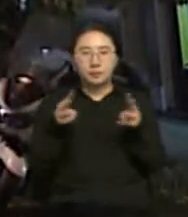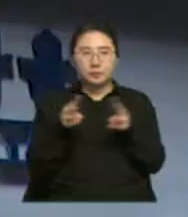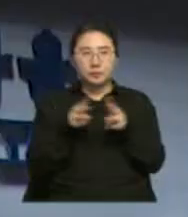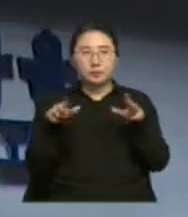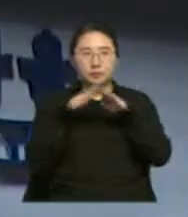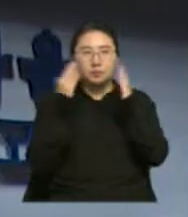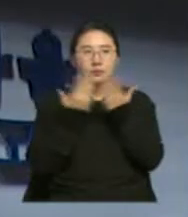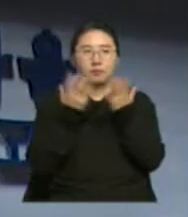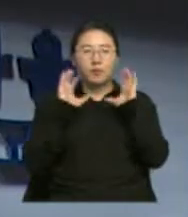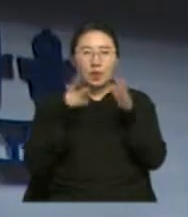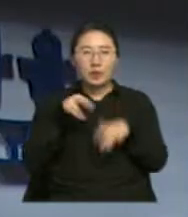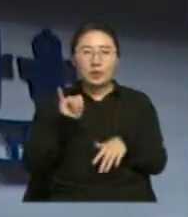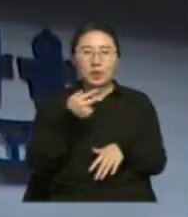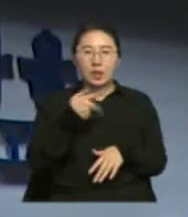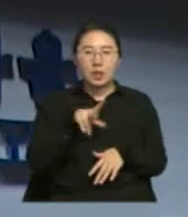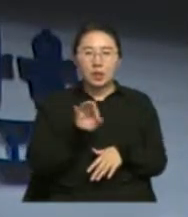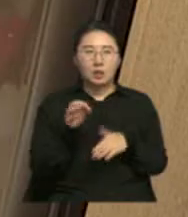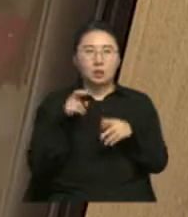마련된 모든 아이 신당 센터.